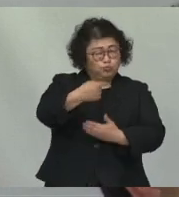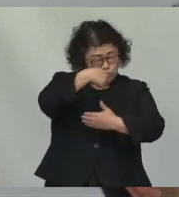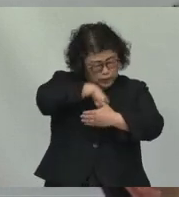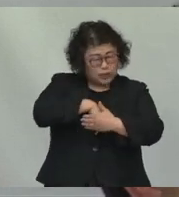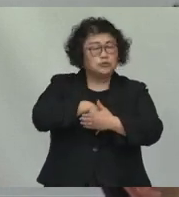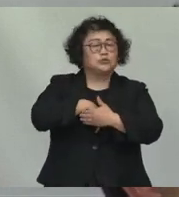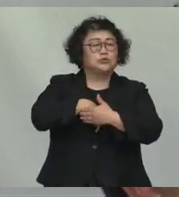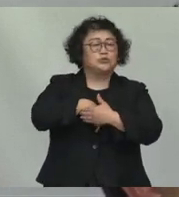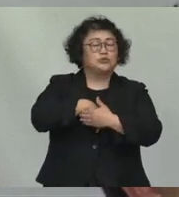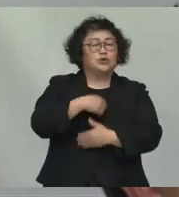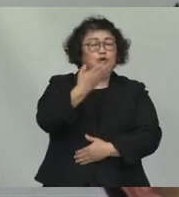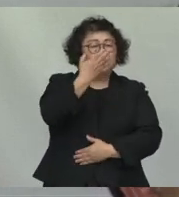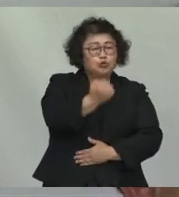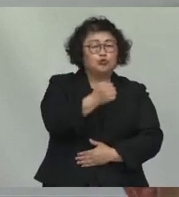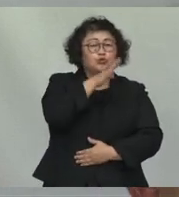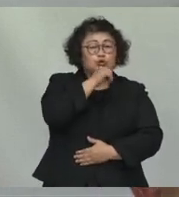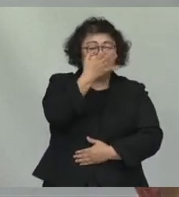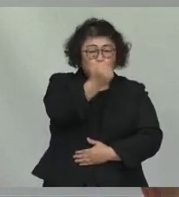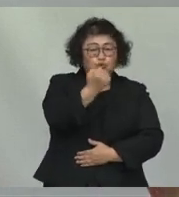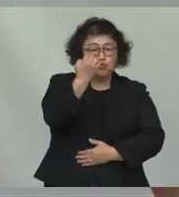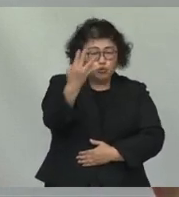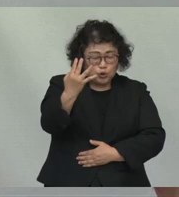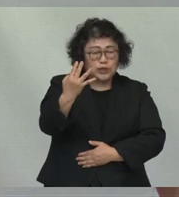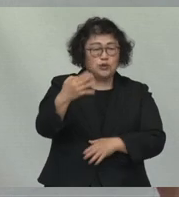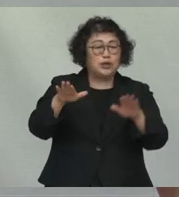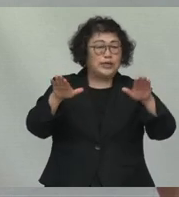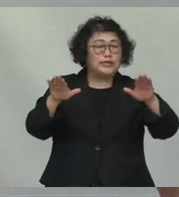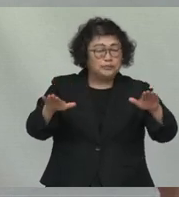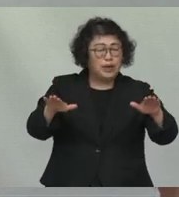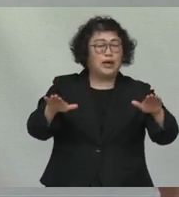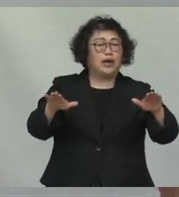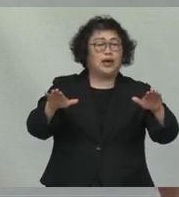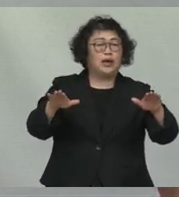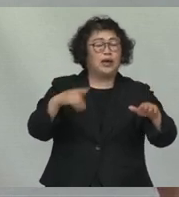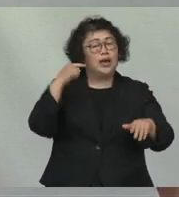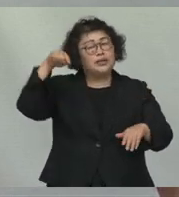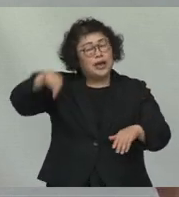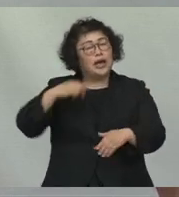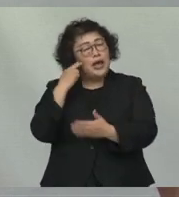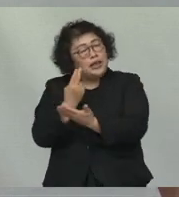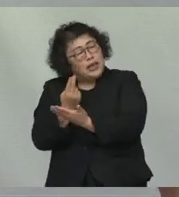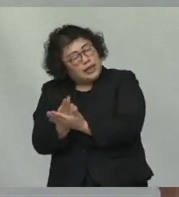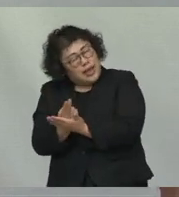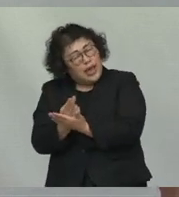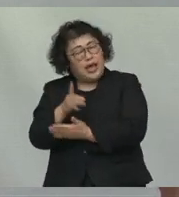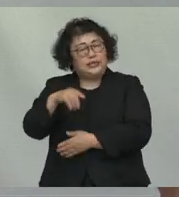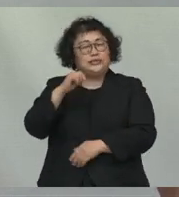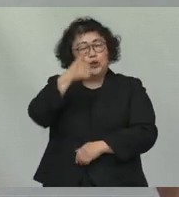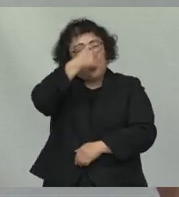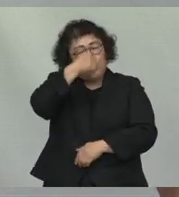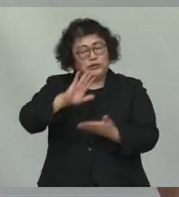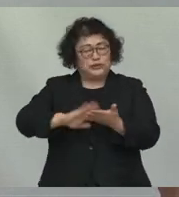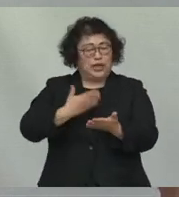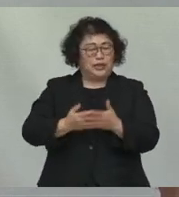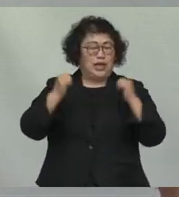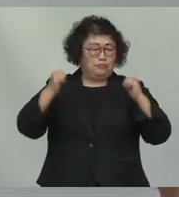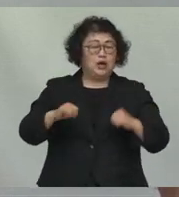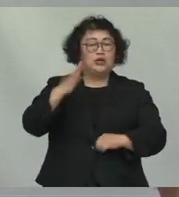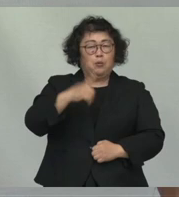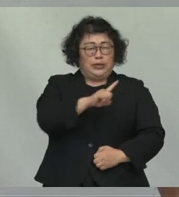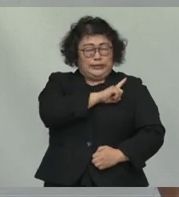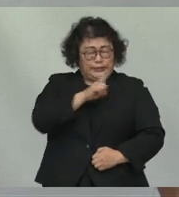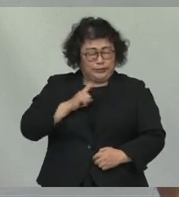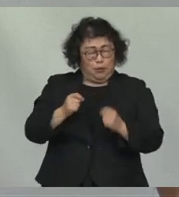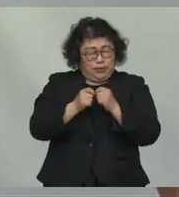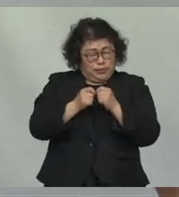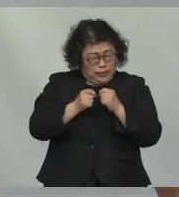て、94歳で今中は寝たきり老人のようになっておりますけれども、一日でも